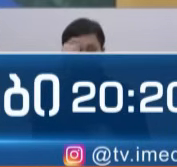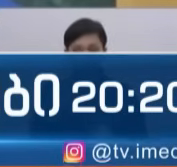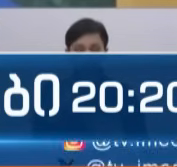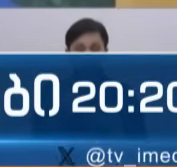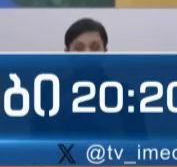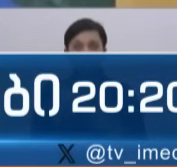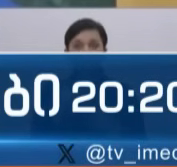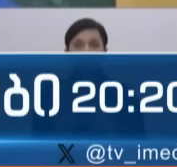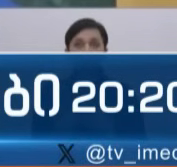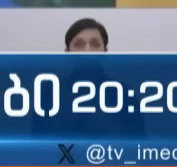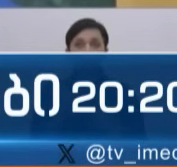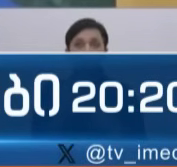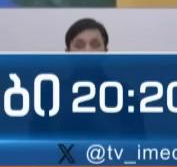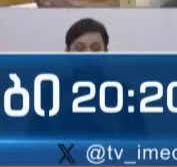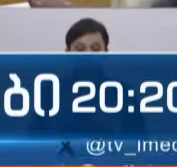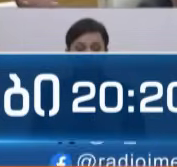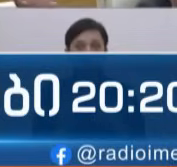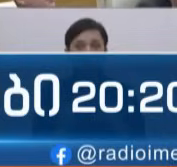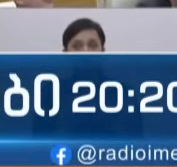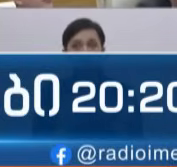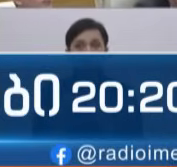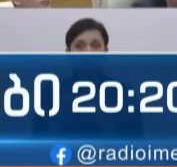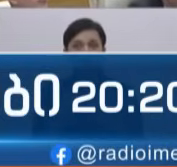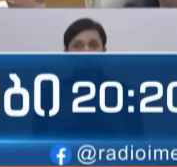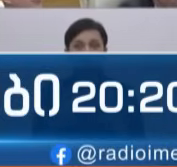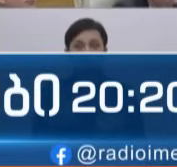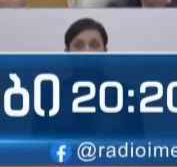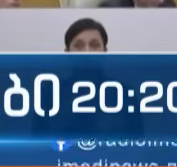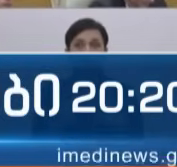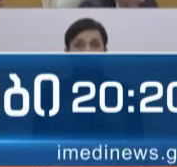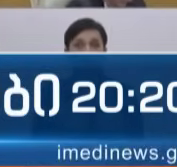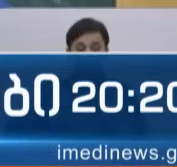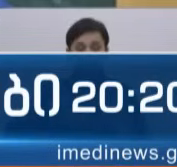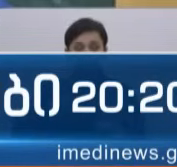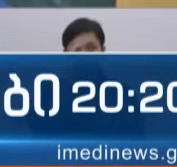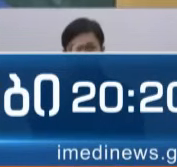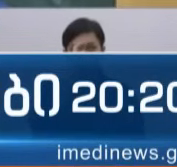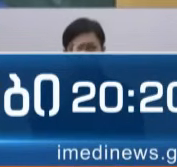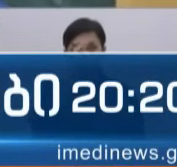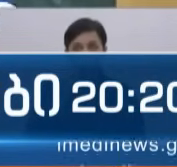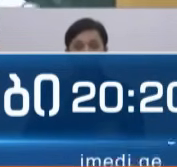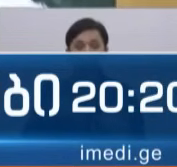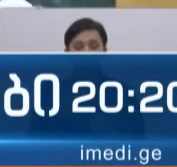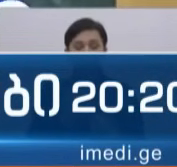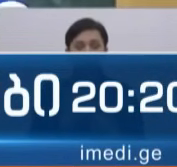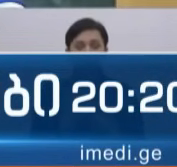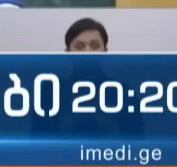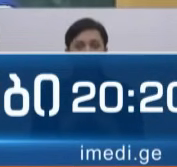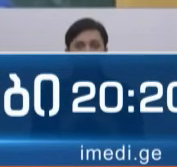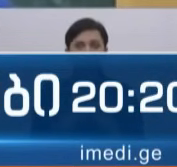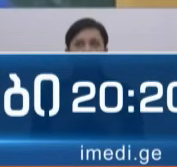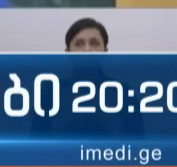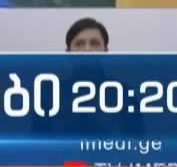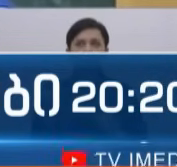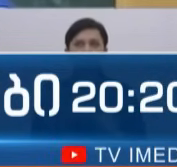და საკუთარი ინტერესების რეალიზების მაქსიმალური შესაძლებლობა უნდა იეცათ. სახელმწიფო სეკულარიზმის პრინციპის დაცვით იღებს